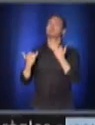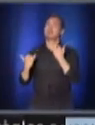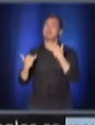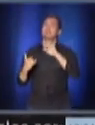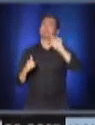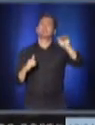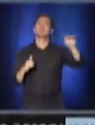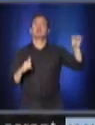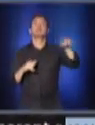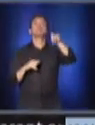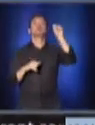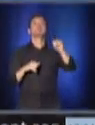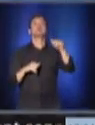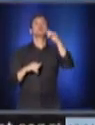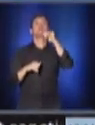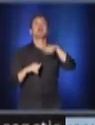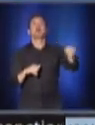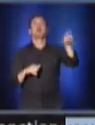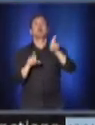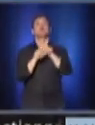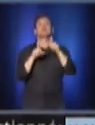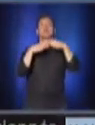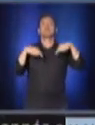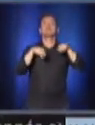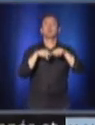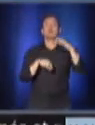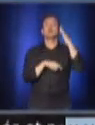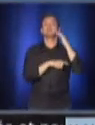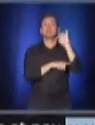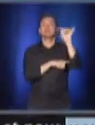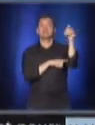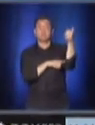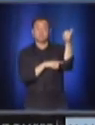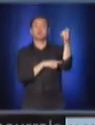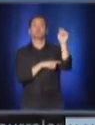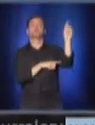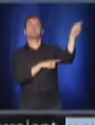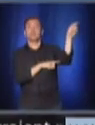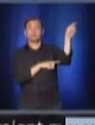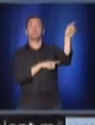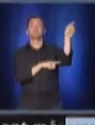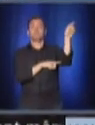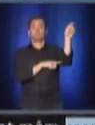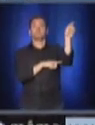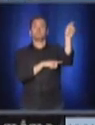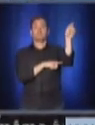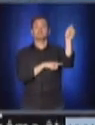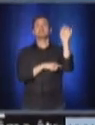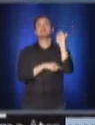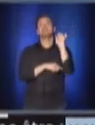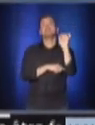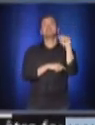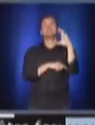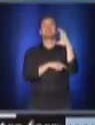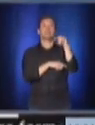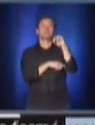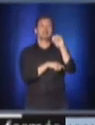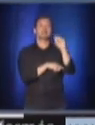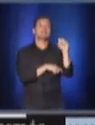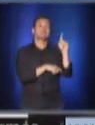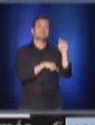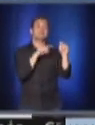vrai aussi dans la région de Saint-Jérôme, comme ça a été vrai, etc., pour observer ce qu'il en était. Vous savez, il y a des pouvoirs. La SNES, si jamais on se rend